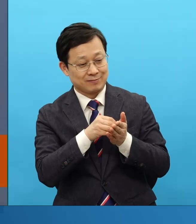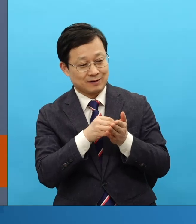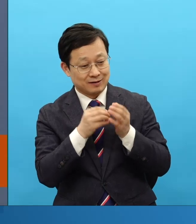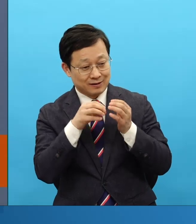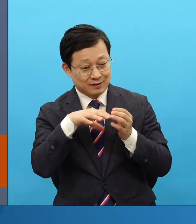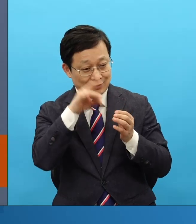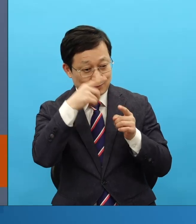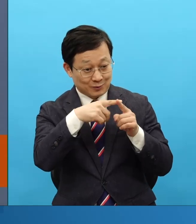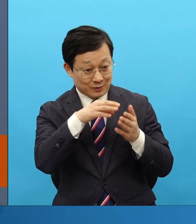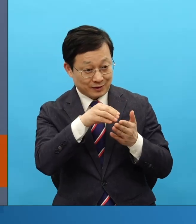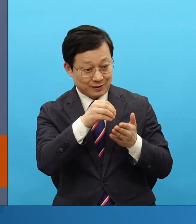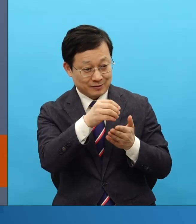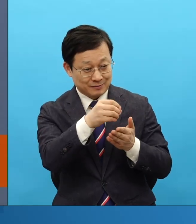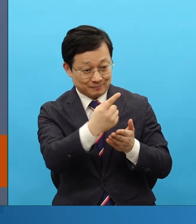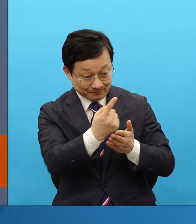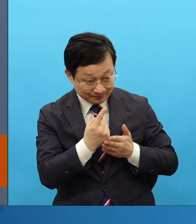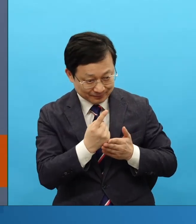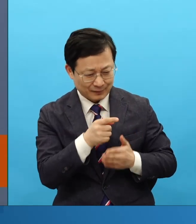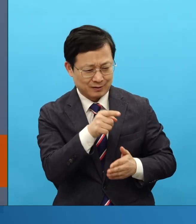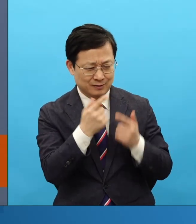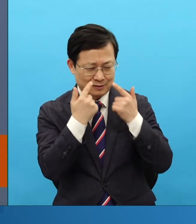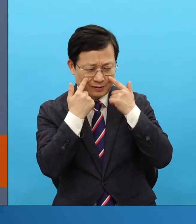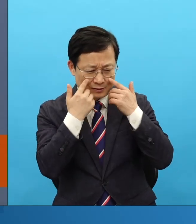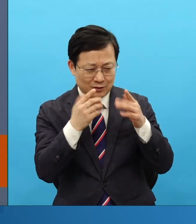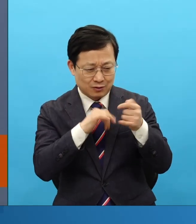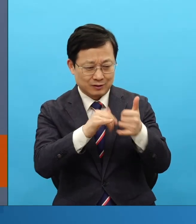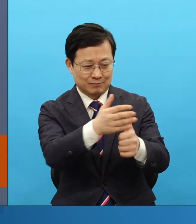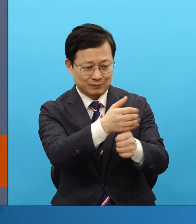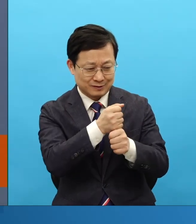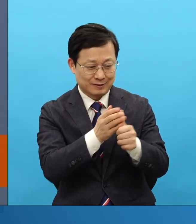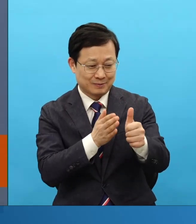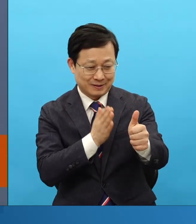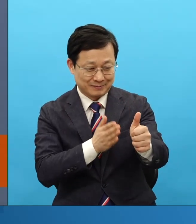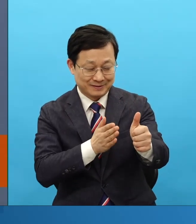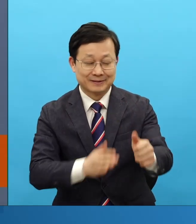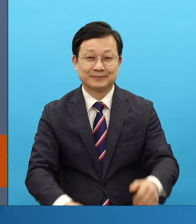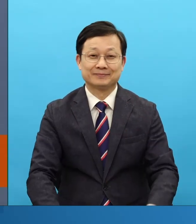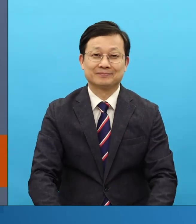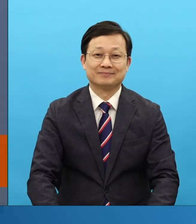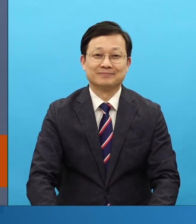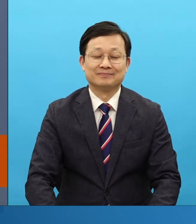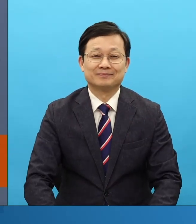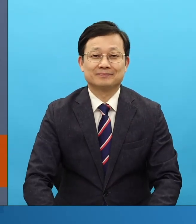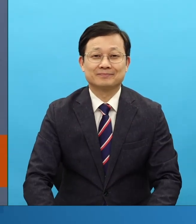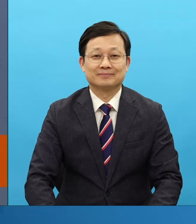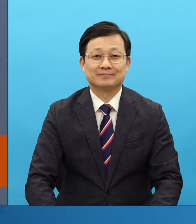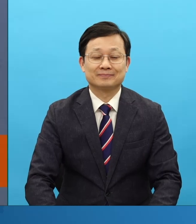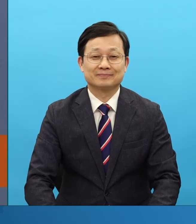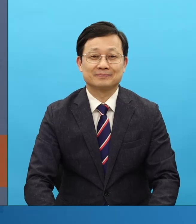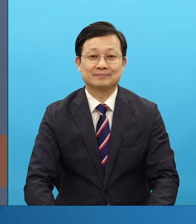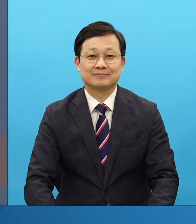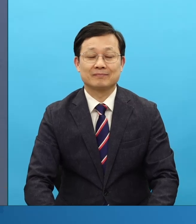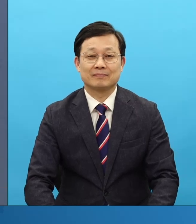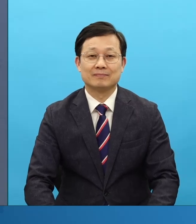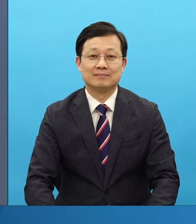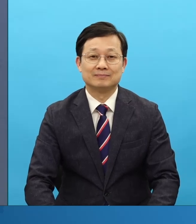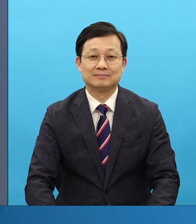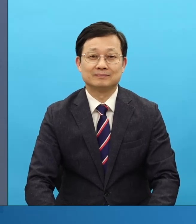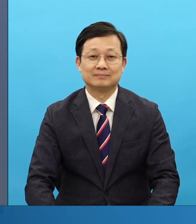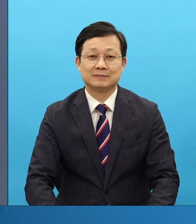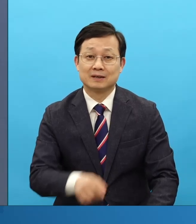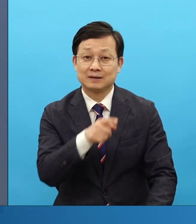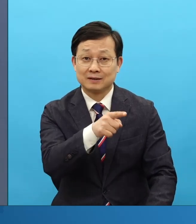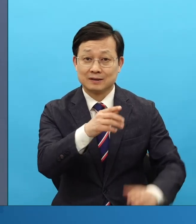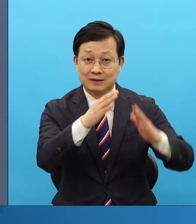정확한 언약을 붙잡아야 됩니다. And when you're new family members of the church, you have to hold on to the accurate gospel. 여러분 집안